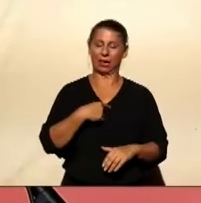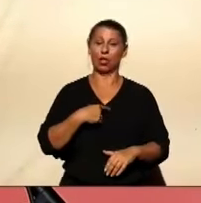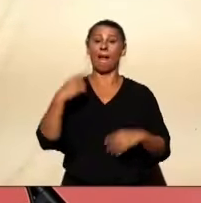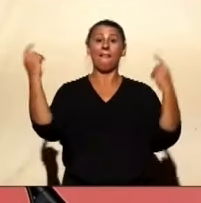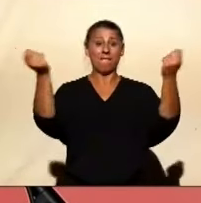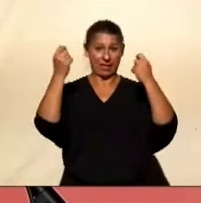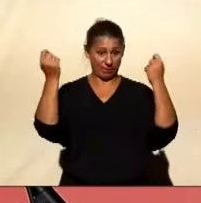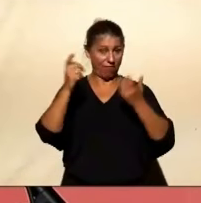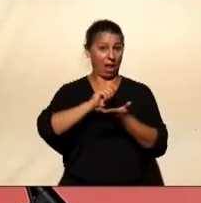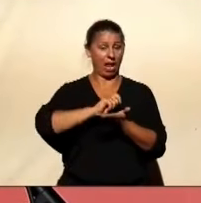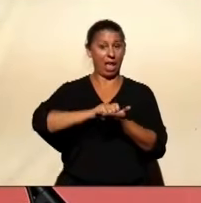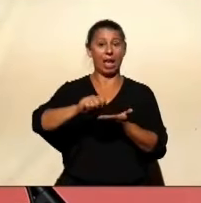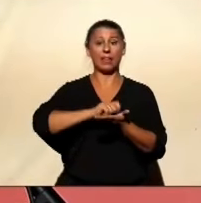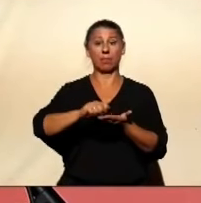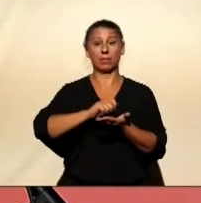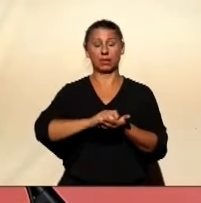έγραψε,